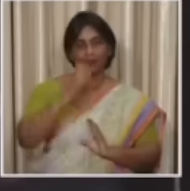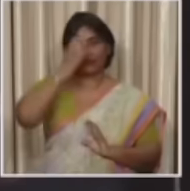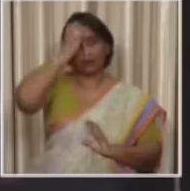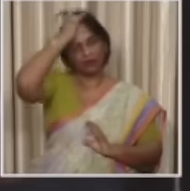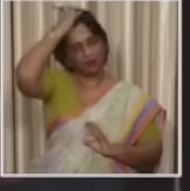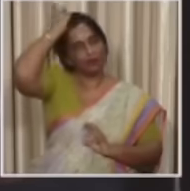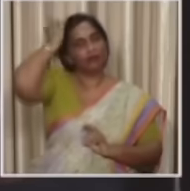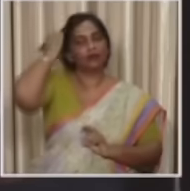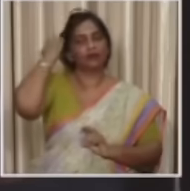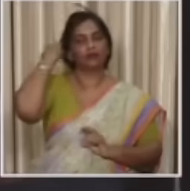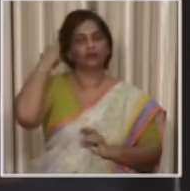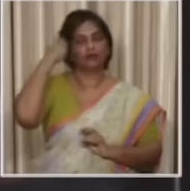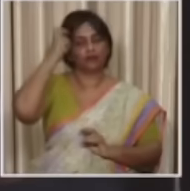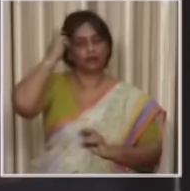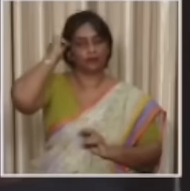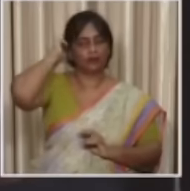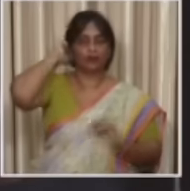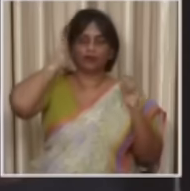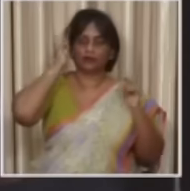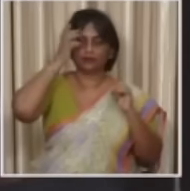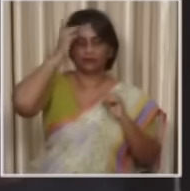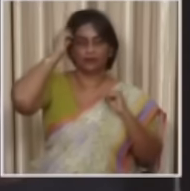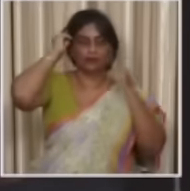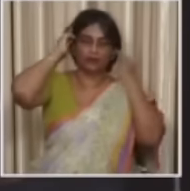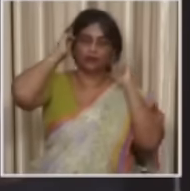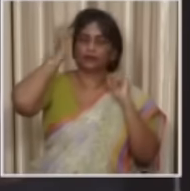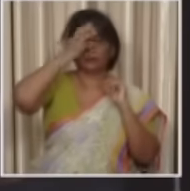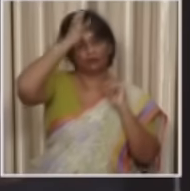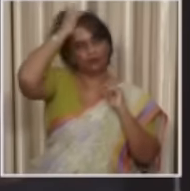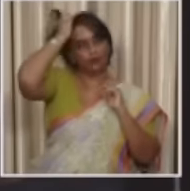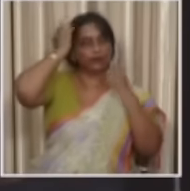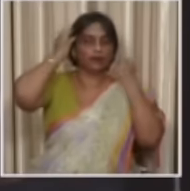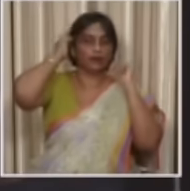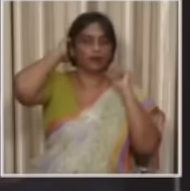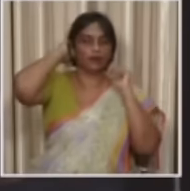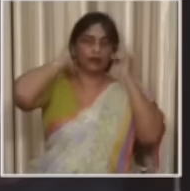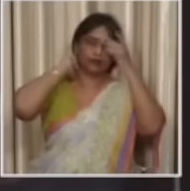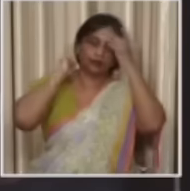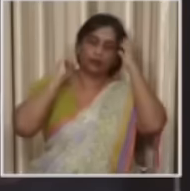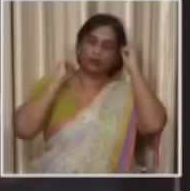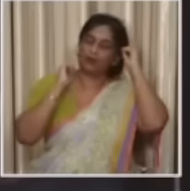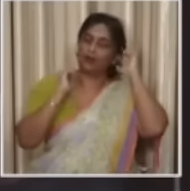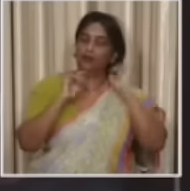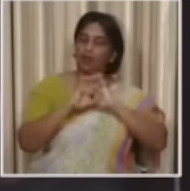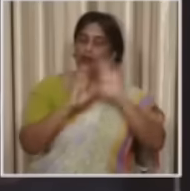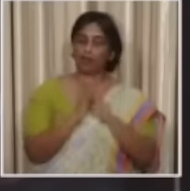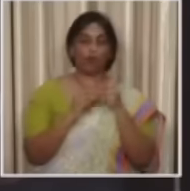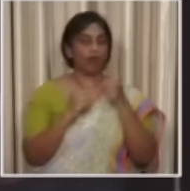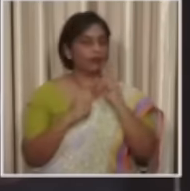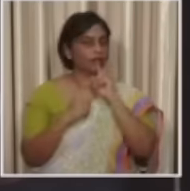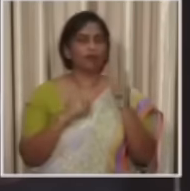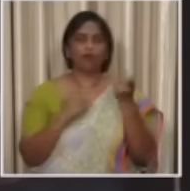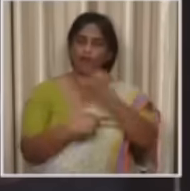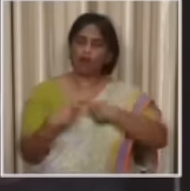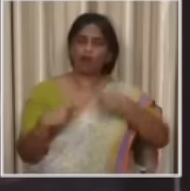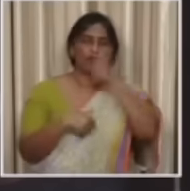වෙලා. මැතිවරණයක් වෙලාදී ඒ දේ කරා. එතකොට මං කියන්නේ ඔක්කොම හොඳයි කියලා. අපි ඔක්කොම